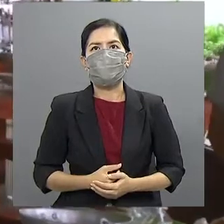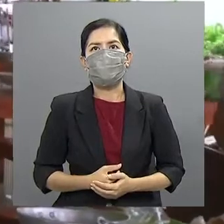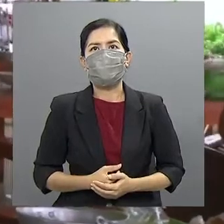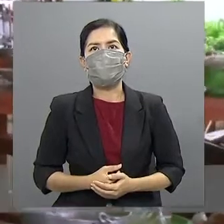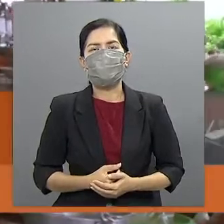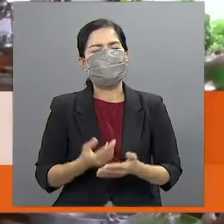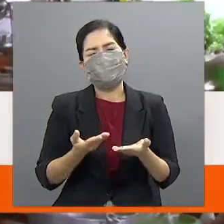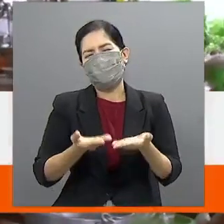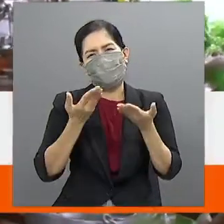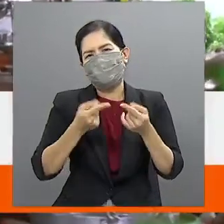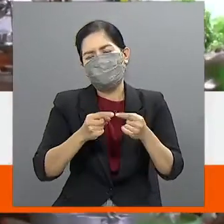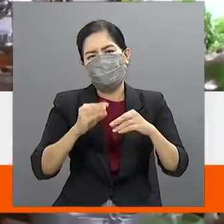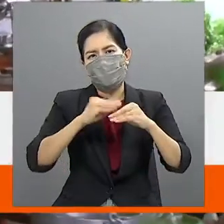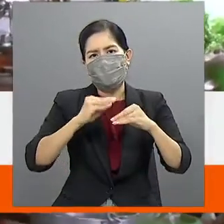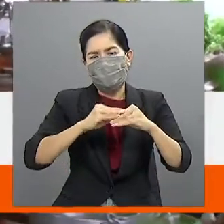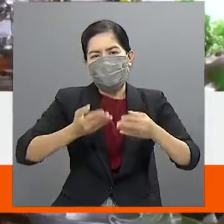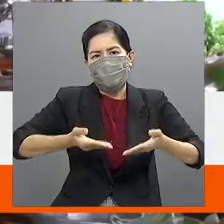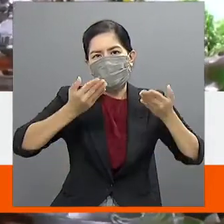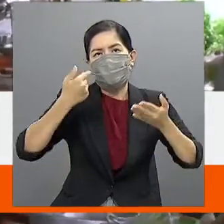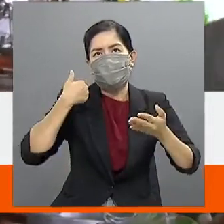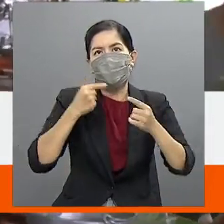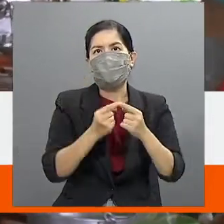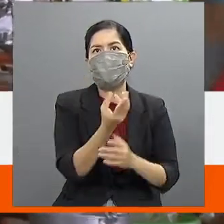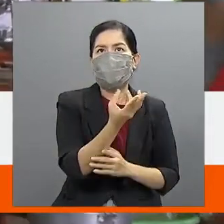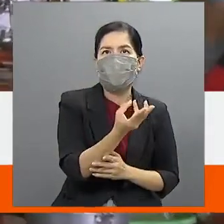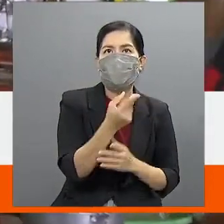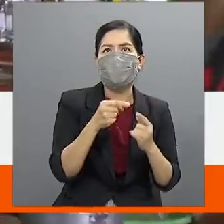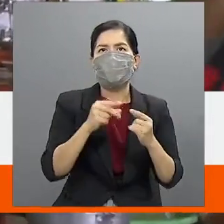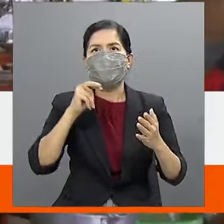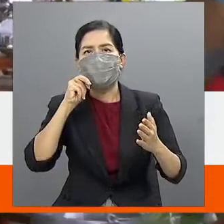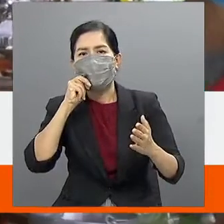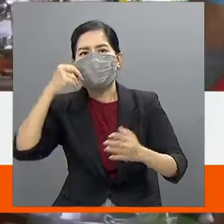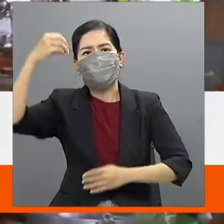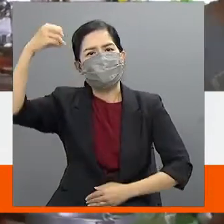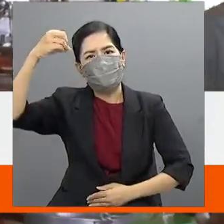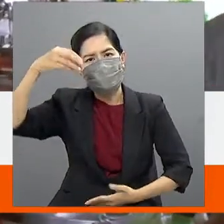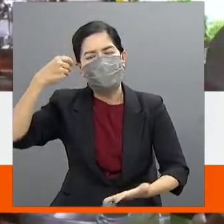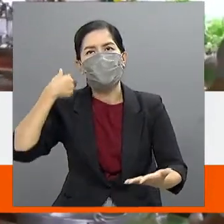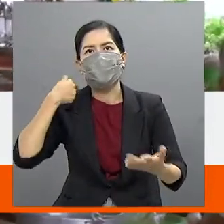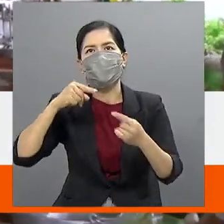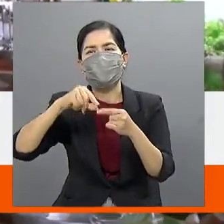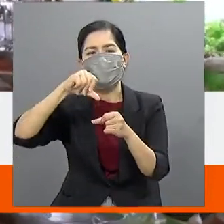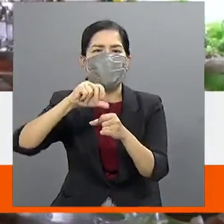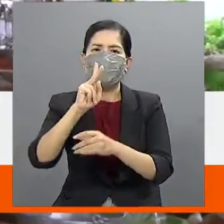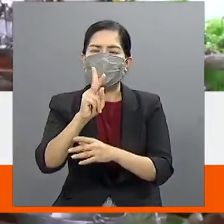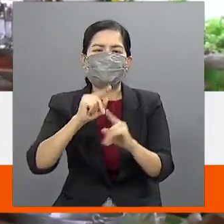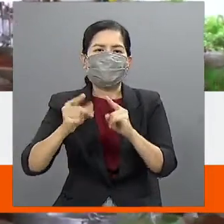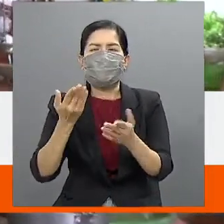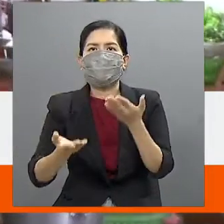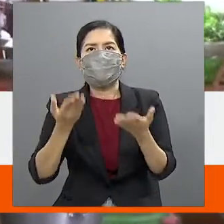อะข้าวน้ำไฟแก๊สของทุกอย่างเลยหมูขึ้นทุกวันเลยหมูเ